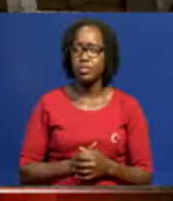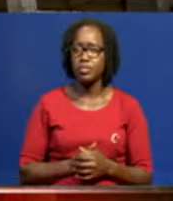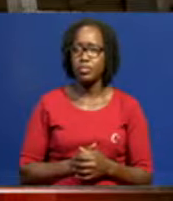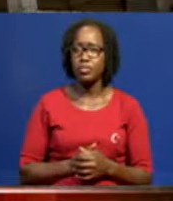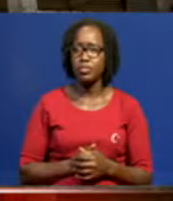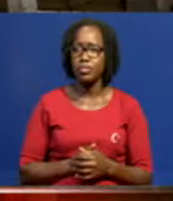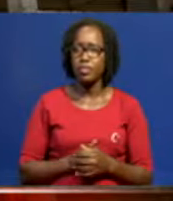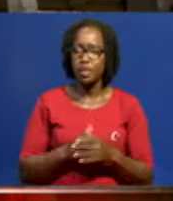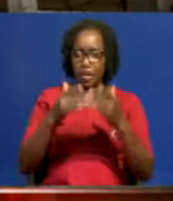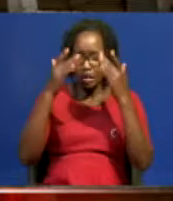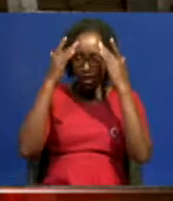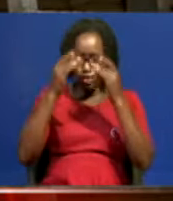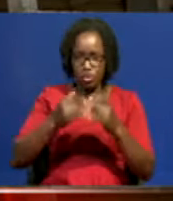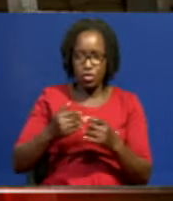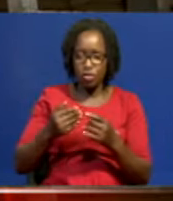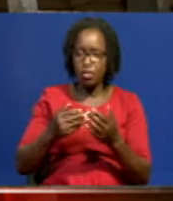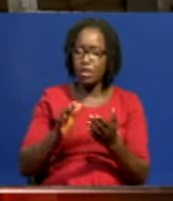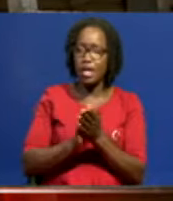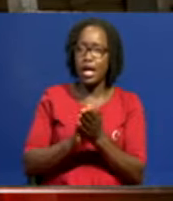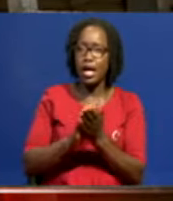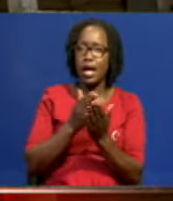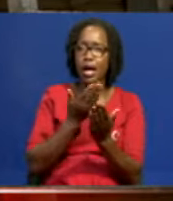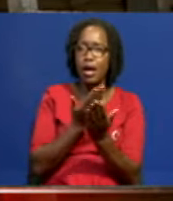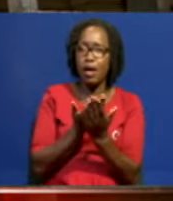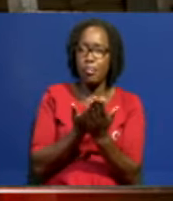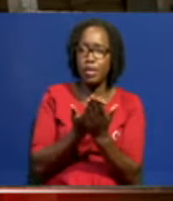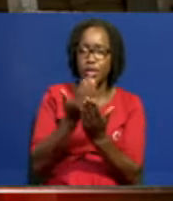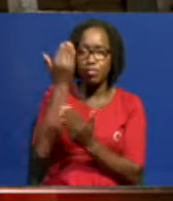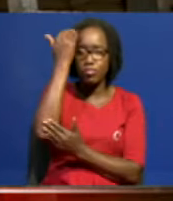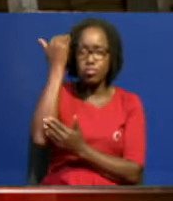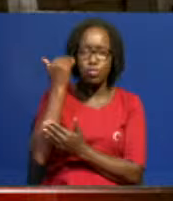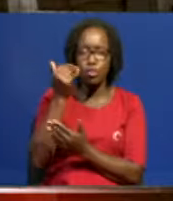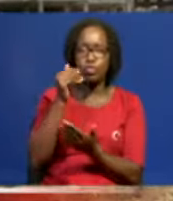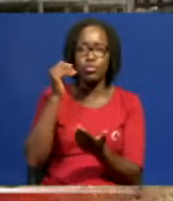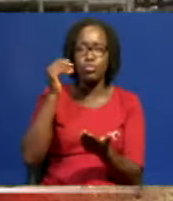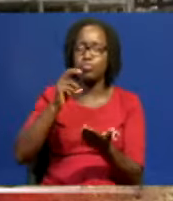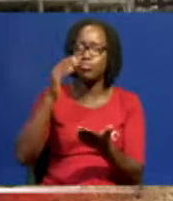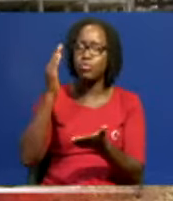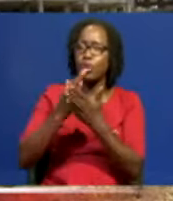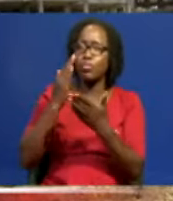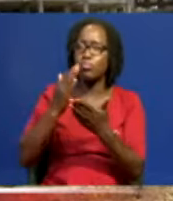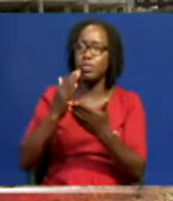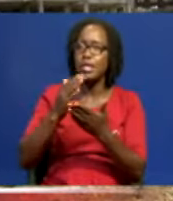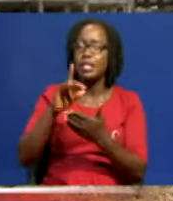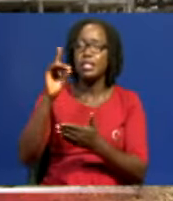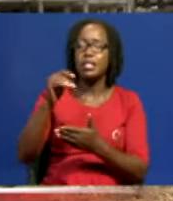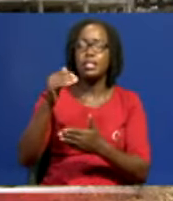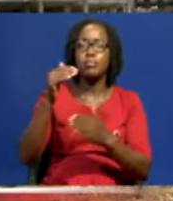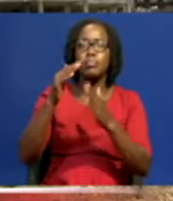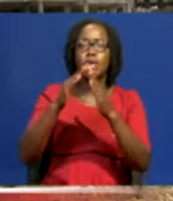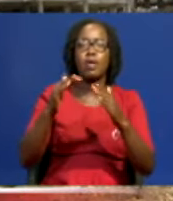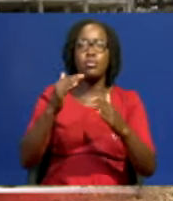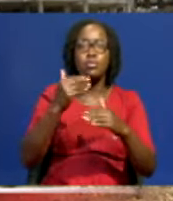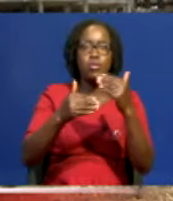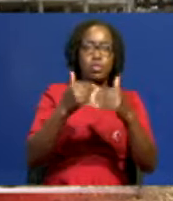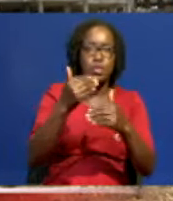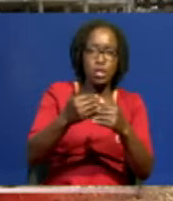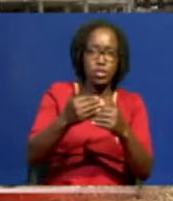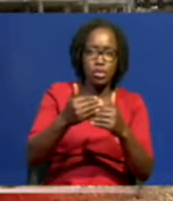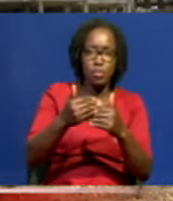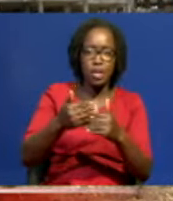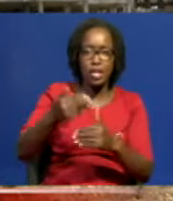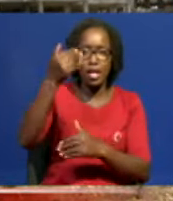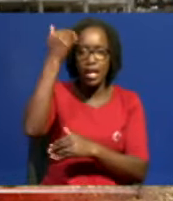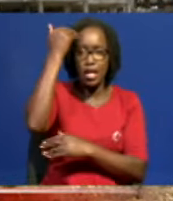Licha ya uamuzi wa mahakama ya rufaa wiki jana wa kudumisha uamuzi wa kubatilishwa kwa ushuru wa ujenzi wa nyumba za gharama nafuu uliotolewa na mahakama